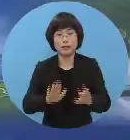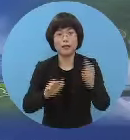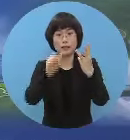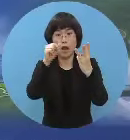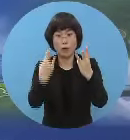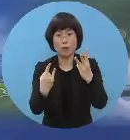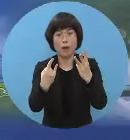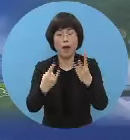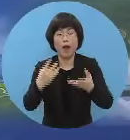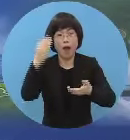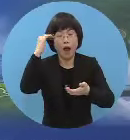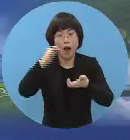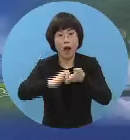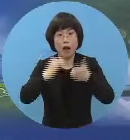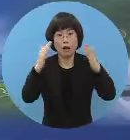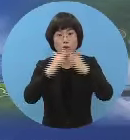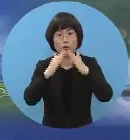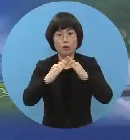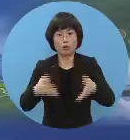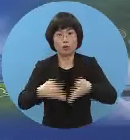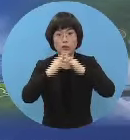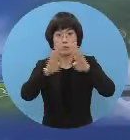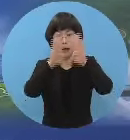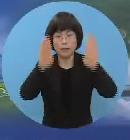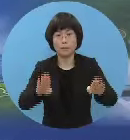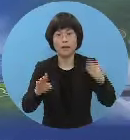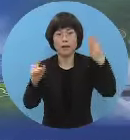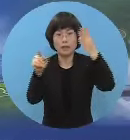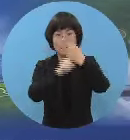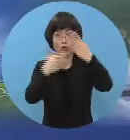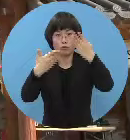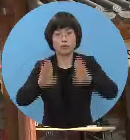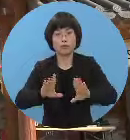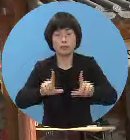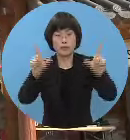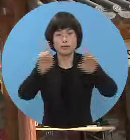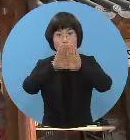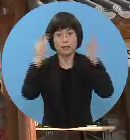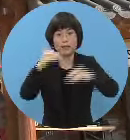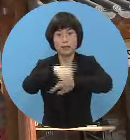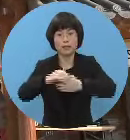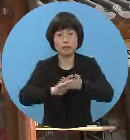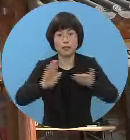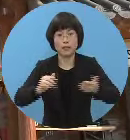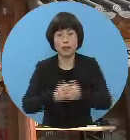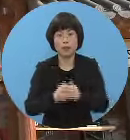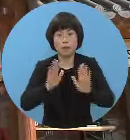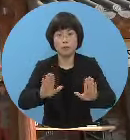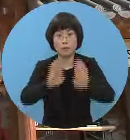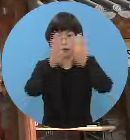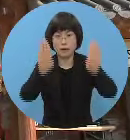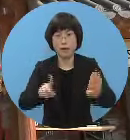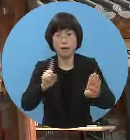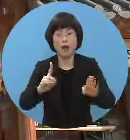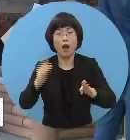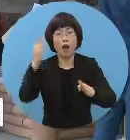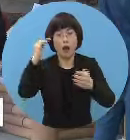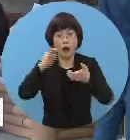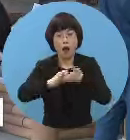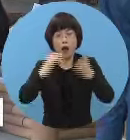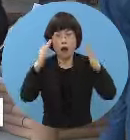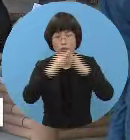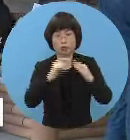제4회 대한민국 한옥건축박람회가 다음 달 9일 개막됩니다. 이번 박람회는 한옥, 그 오래된 미래를